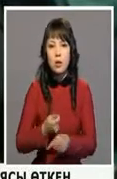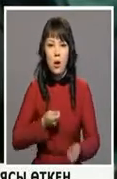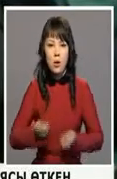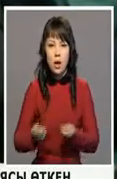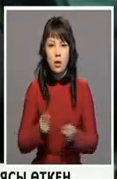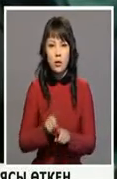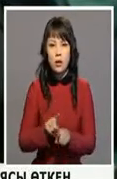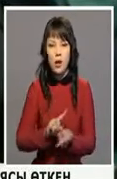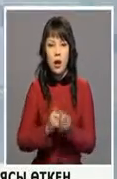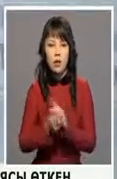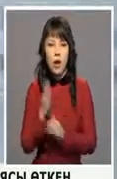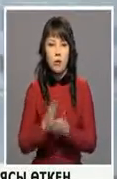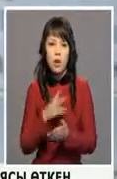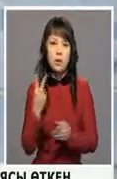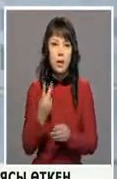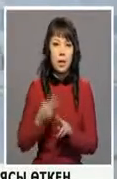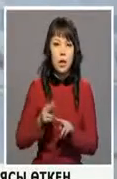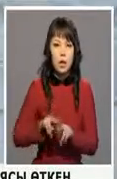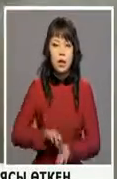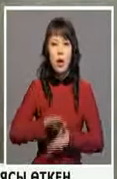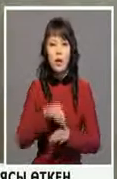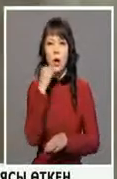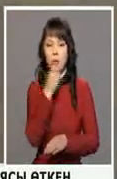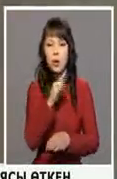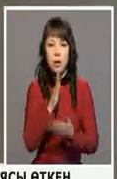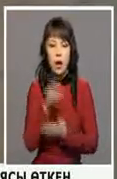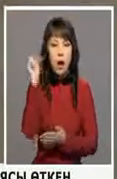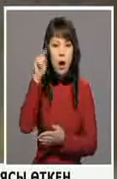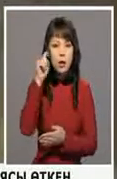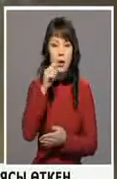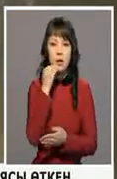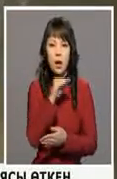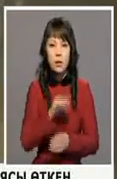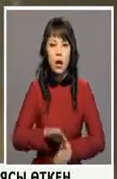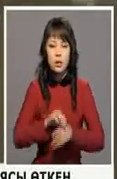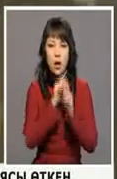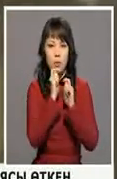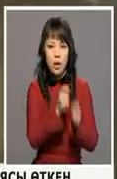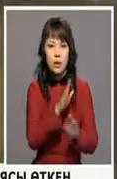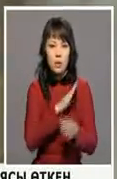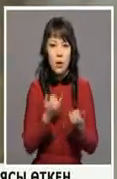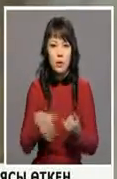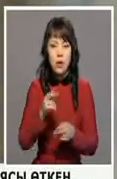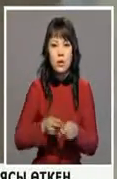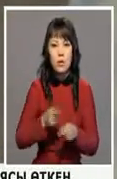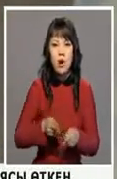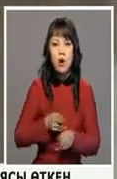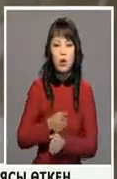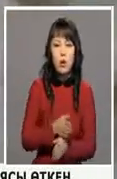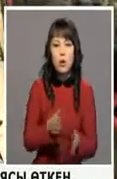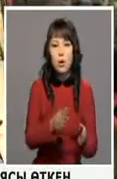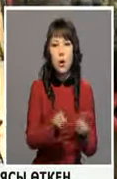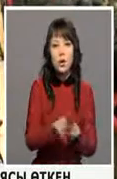Ұлттық компания былтыр екінші мәрте алтын сапа сыйлығын иеленді. Компания алда да жолаушы тасымалын жақсарту, темір жол көлігі базасын